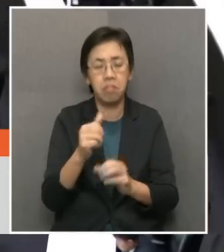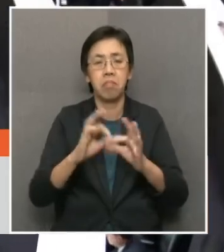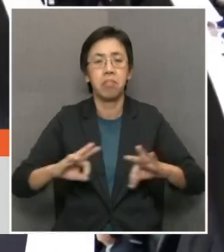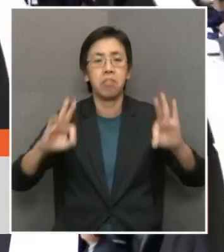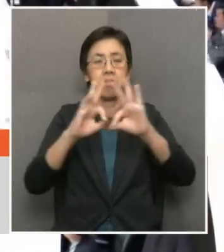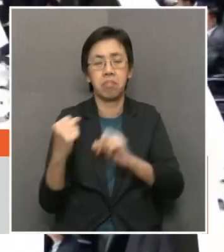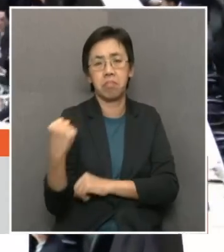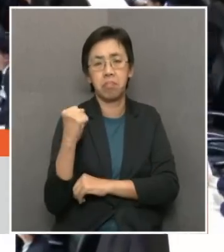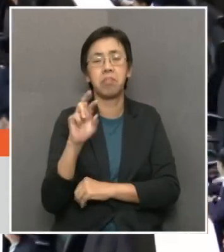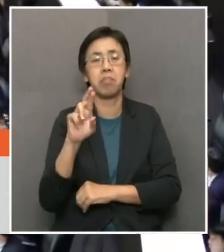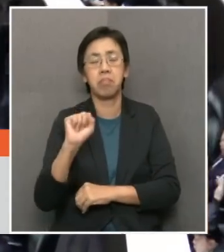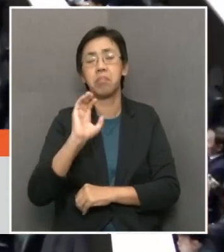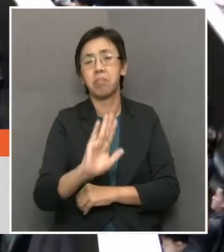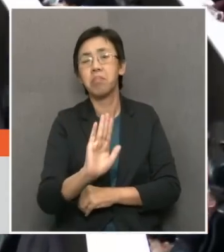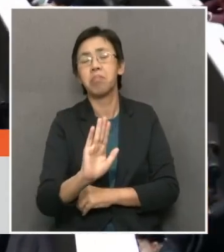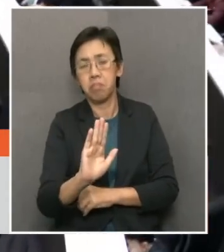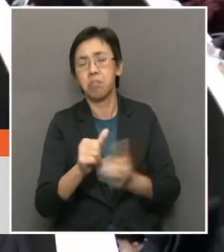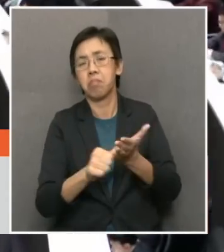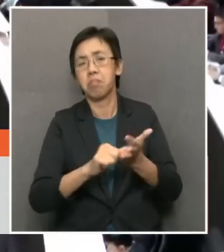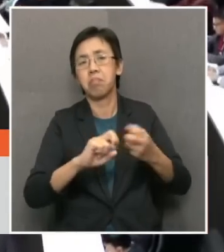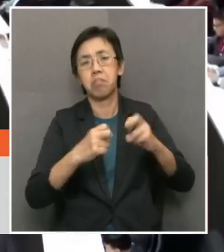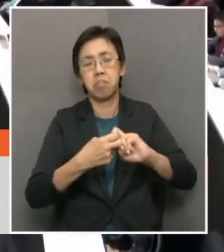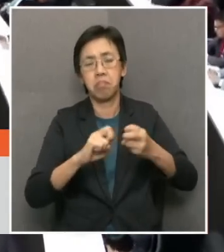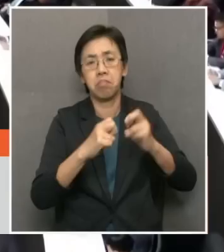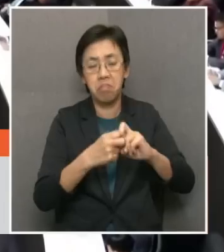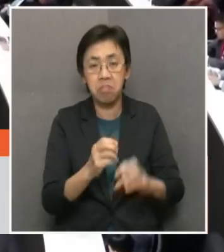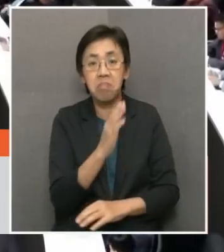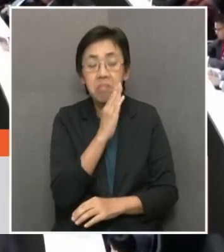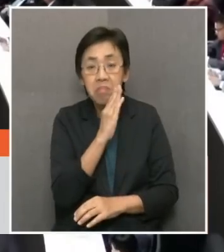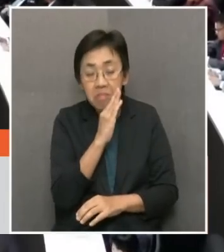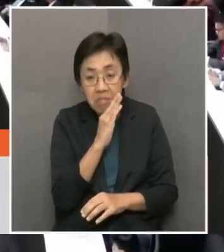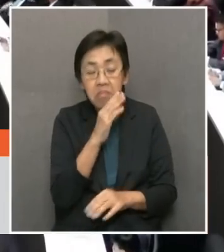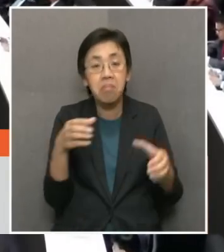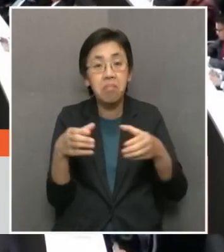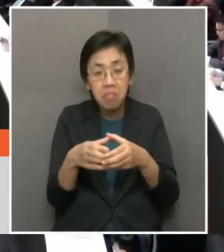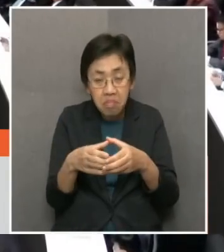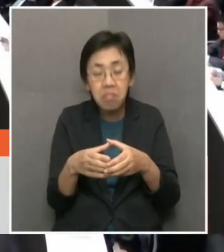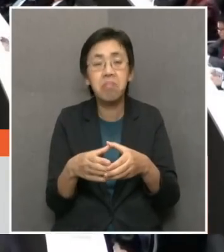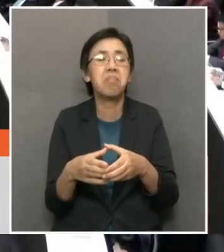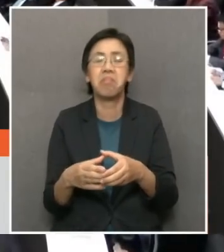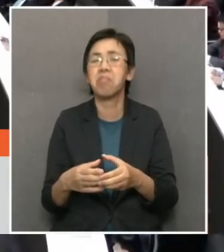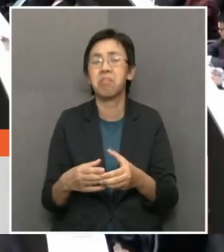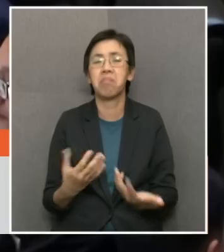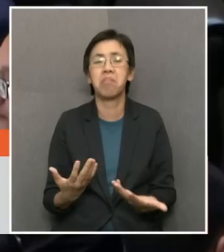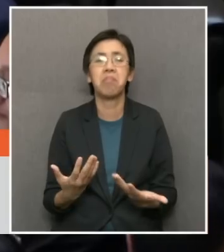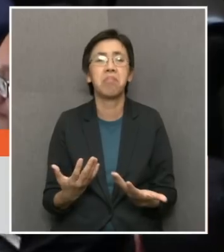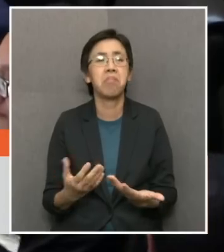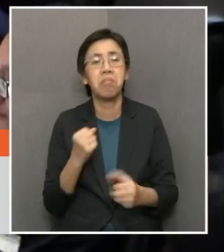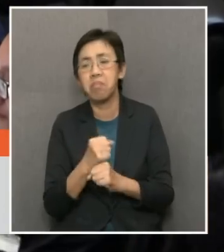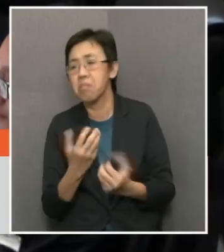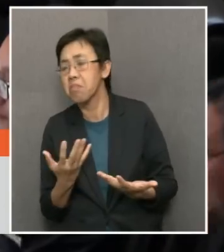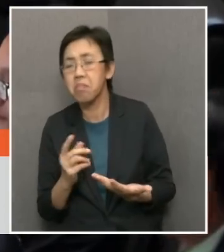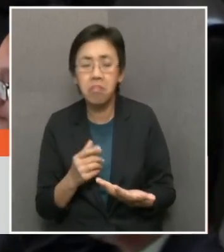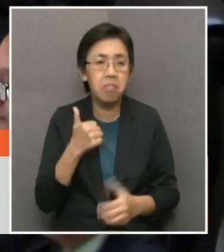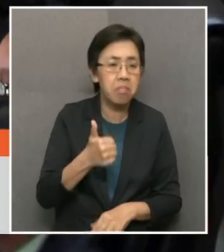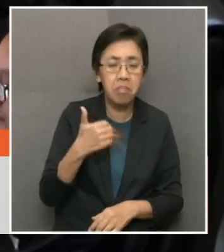ของสภาเองในการแก้ไขปัญหานี้ไม่เช่นนั้นพรรคที่ถือได้ว่าเป็นตัวแทนของอำนาจอธิปไตยจะทำอะไรได้หรือไม่